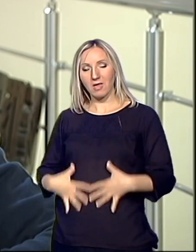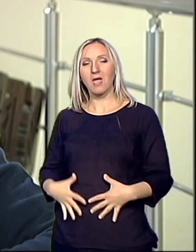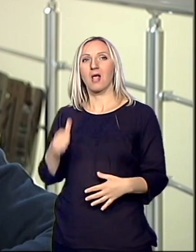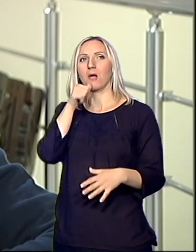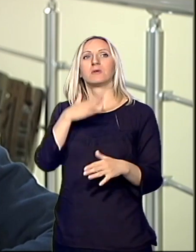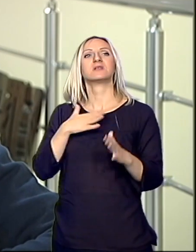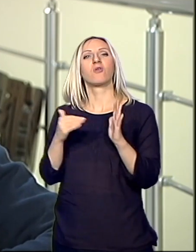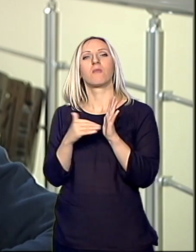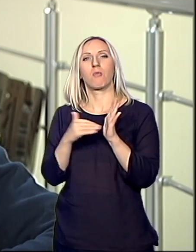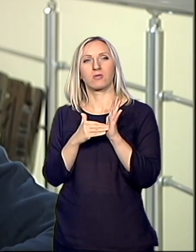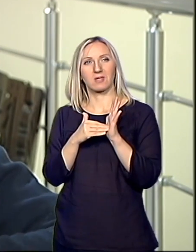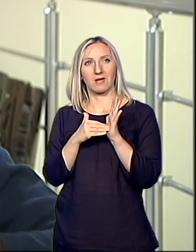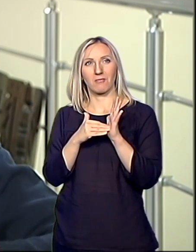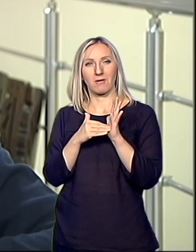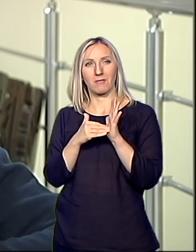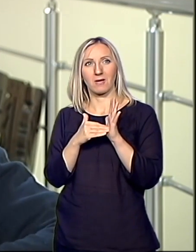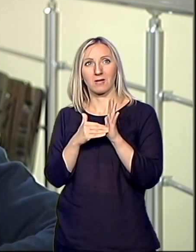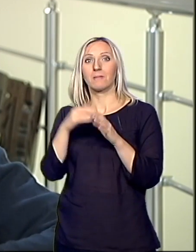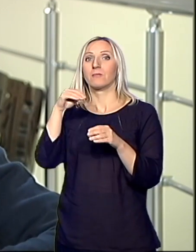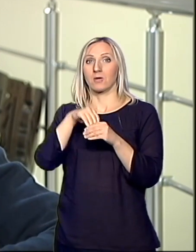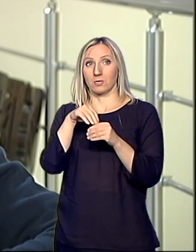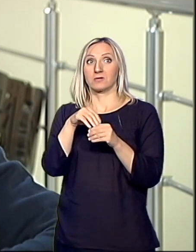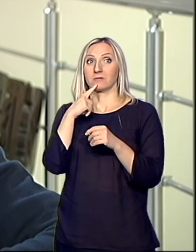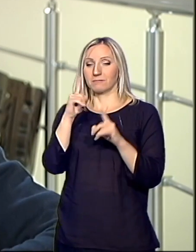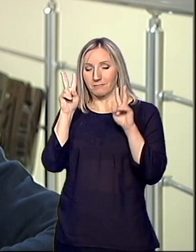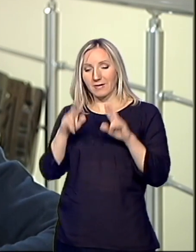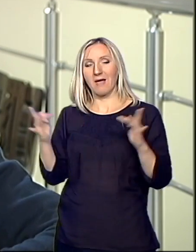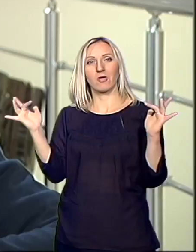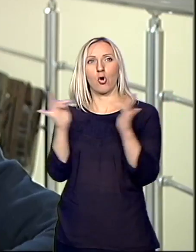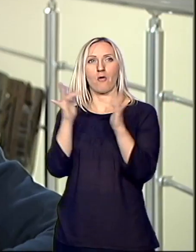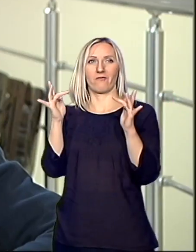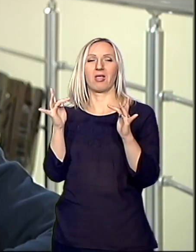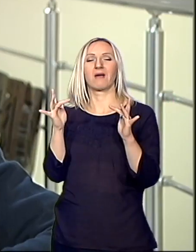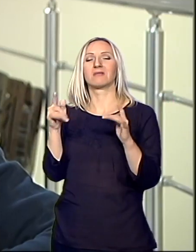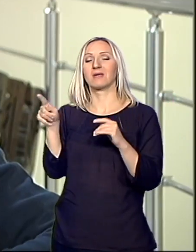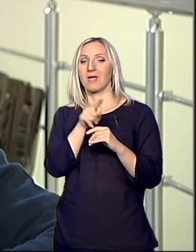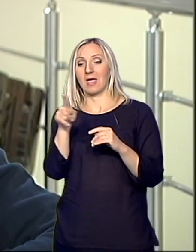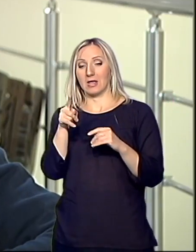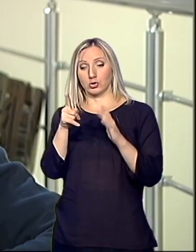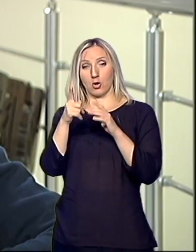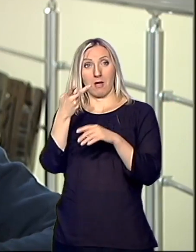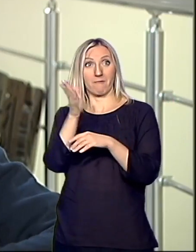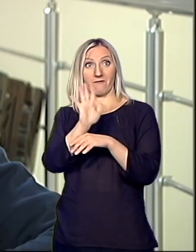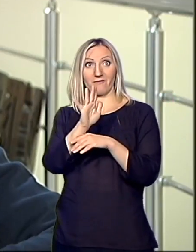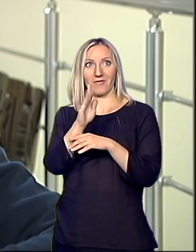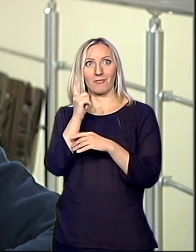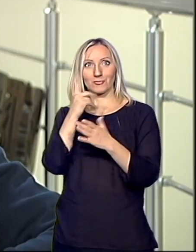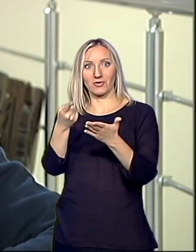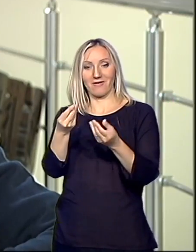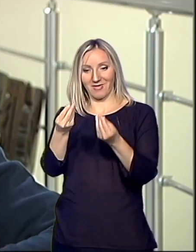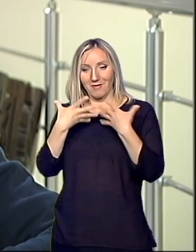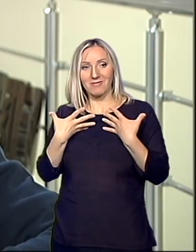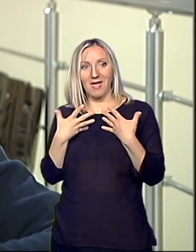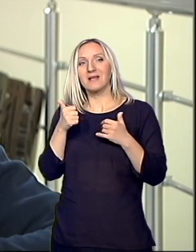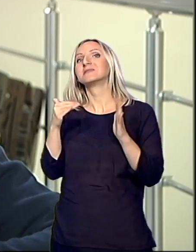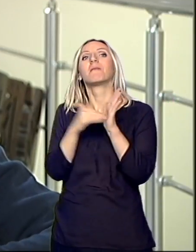svojim potrebama, gde zapravo dolazi do pravog konflikta i do onog što film sve vreme pokušava da nam kaže, a to je potreba,